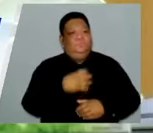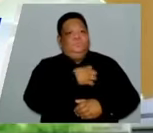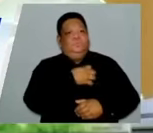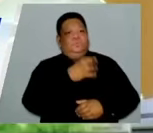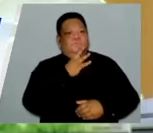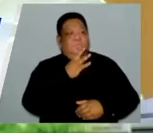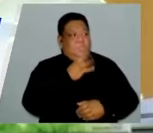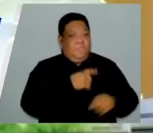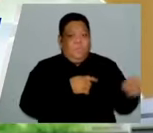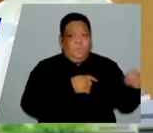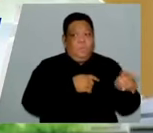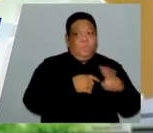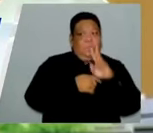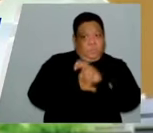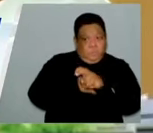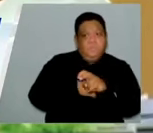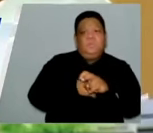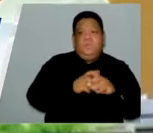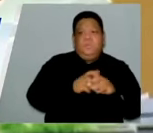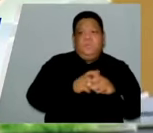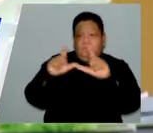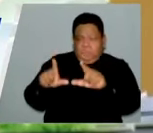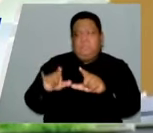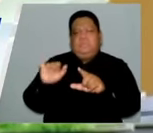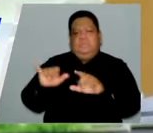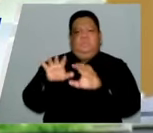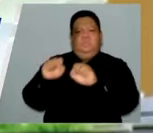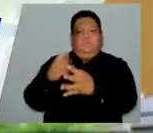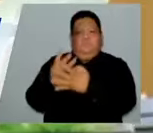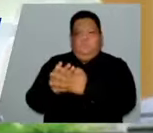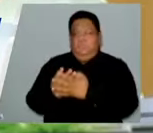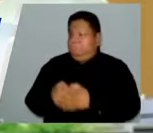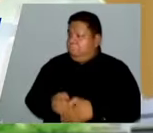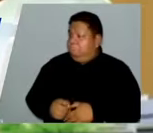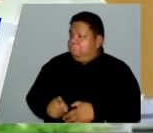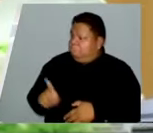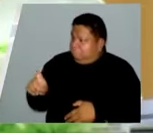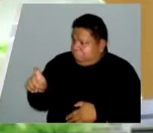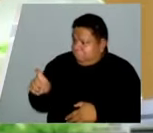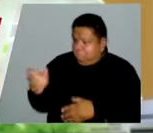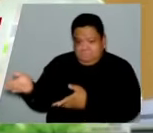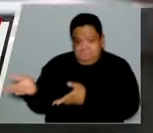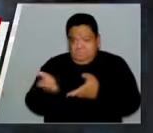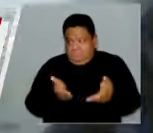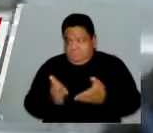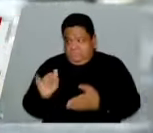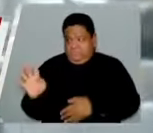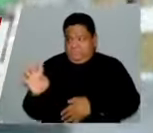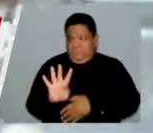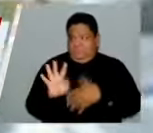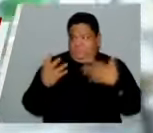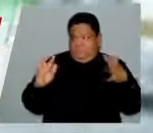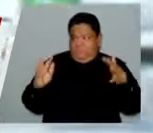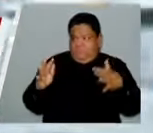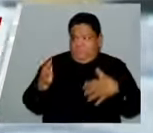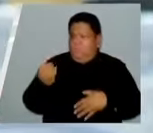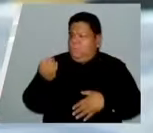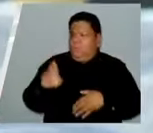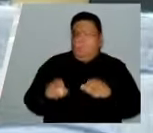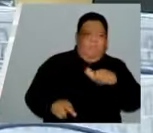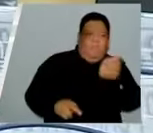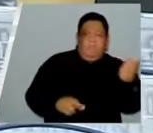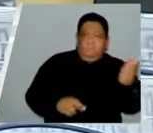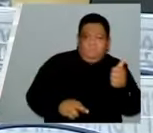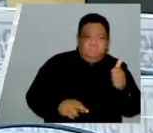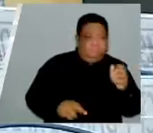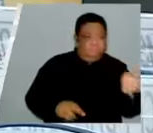inaresto. Nung dinala nyo sila sa station, yung apat lang po ba ang pinahilera natin doon? Or may other po tayong mga